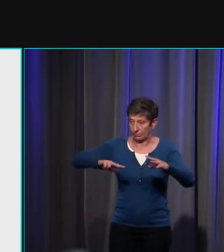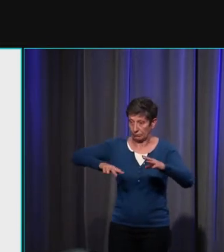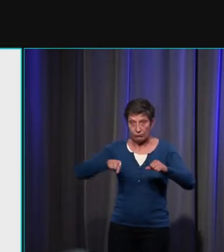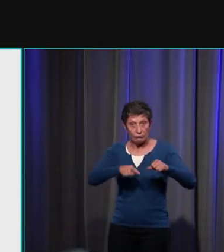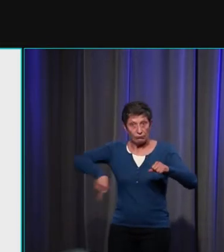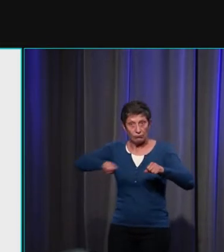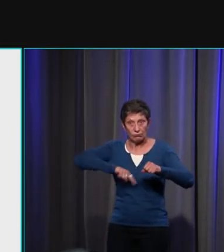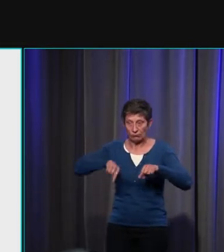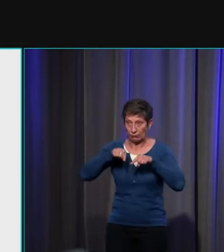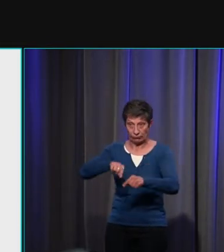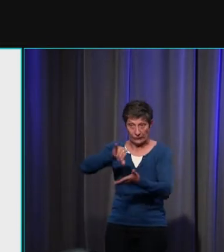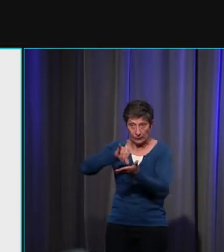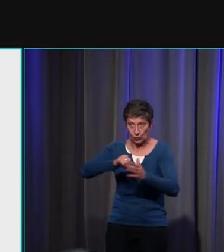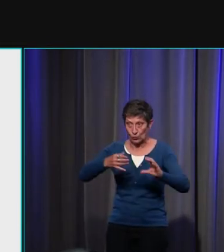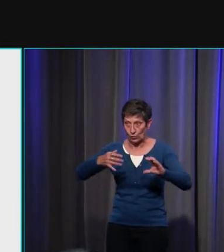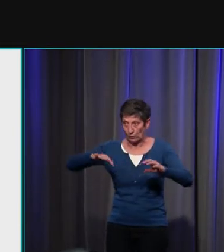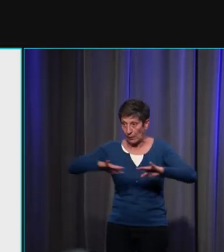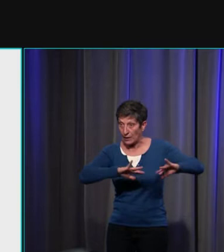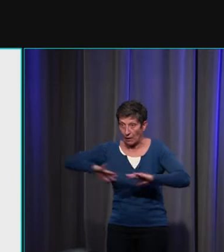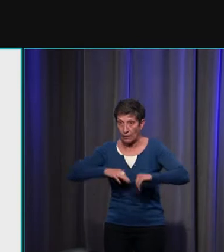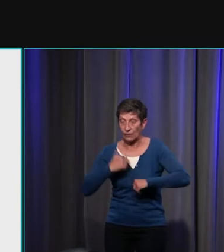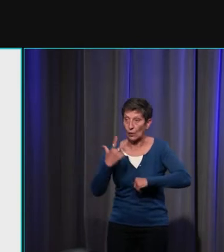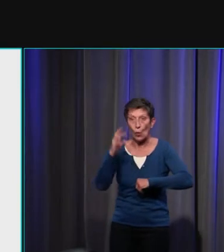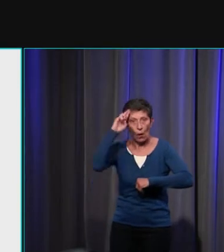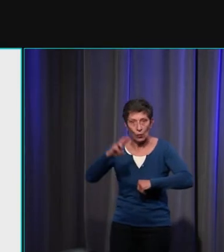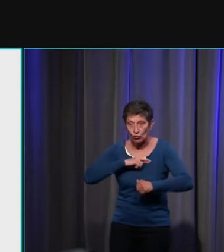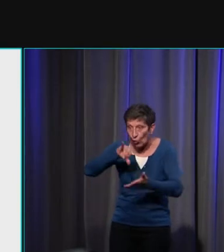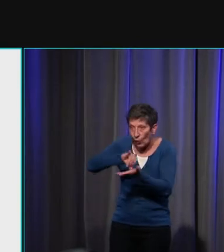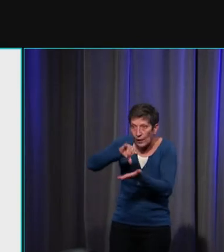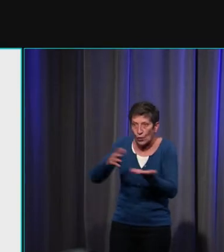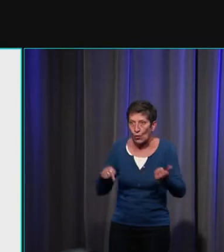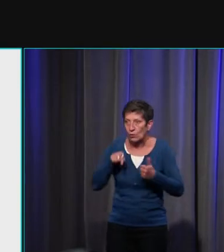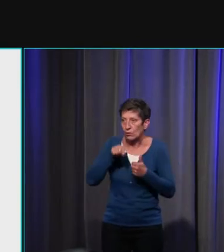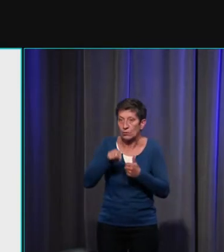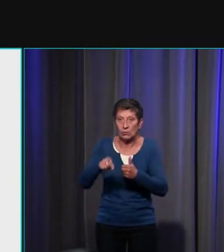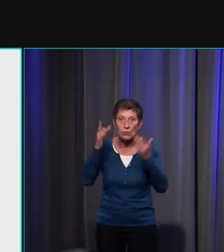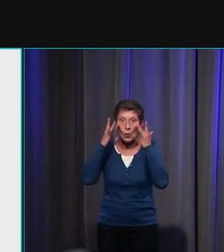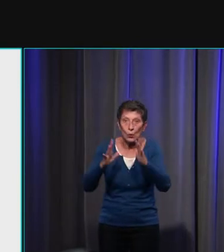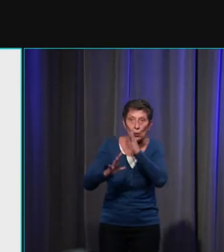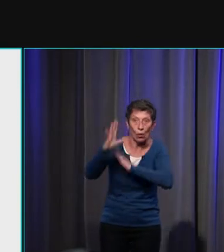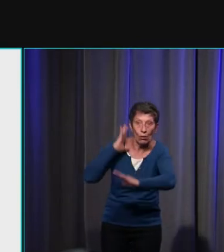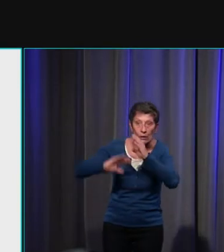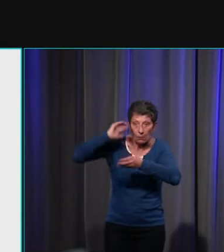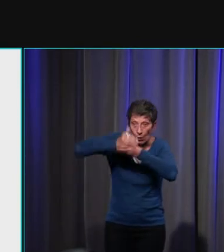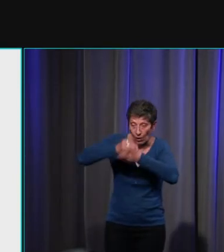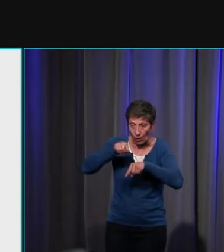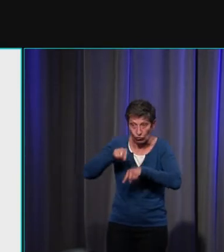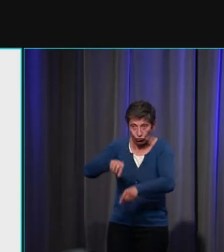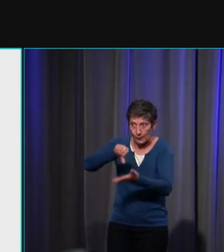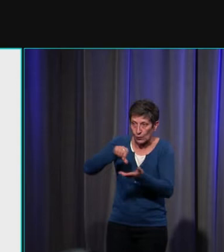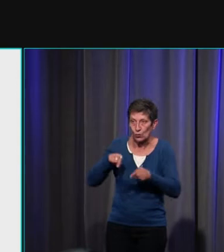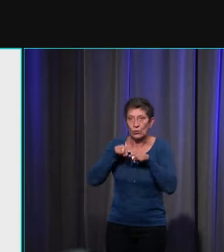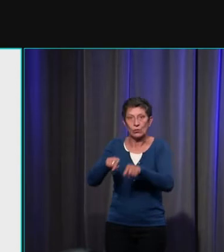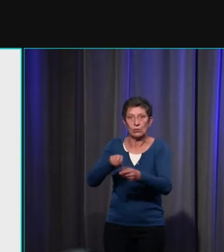qu'il y a de meilleur des trois religions de toute la culture antique et médiévale et il